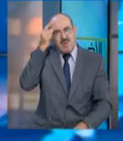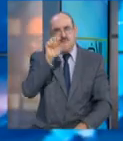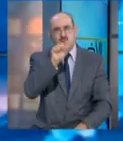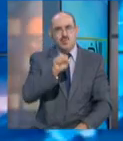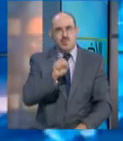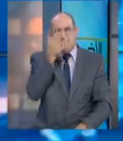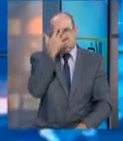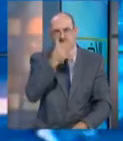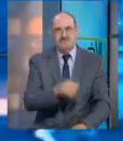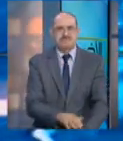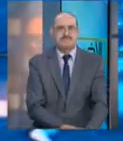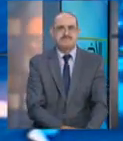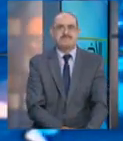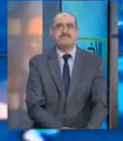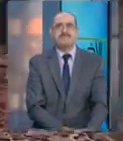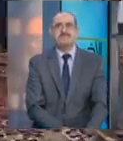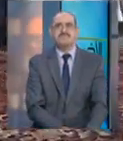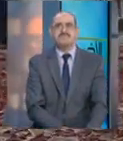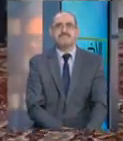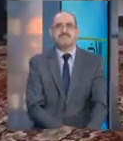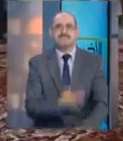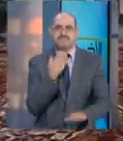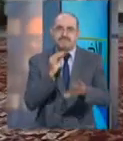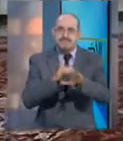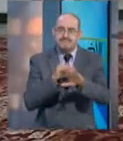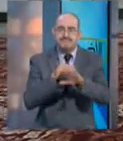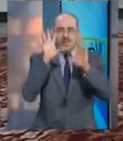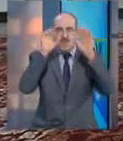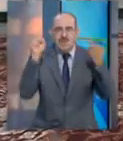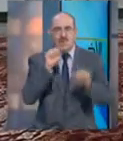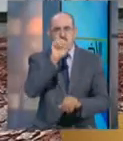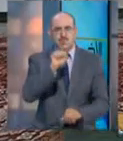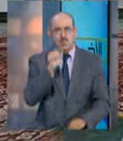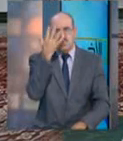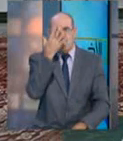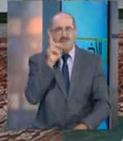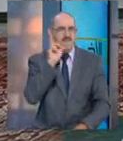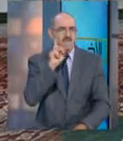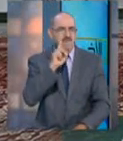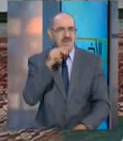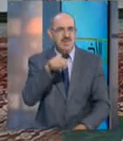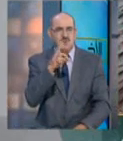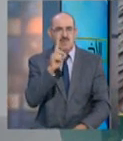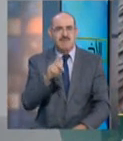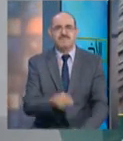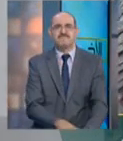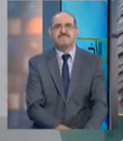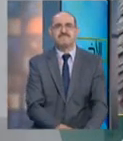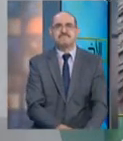السودان بالجزائر. سعادة سفيرة جمهورية السودان السيدة نادية محمد خير عثمان.